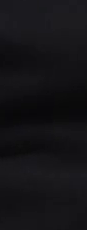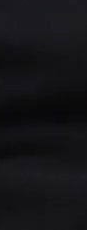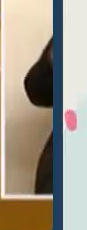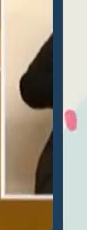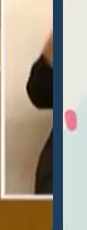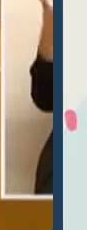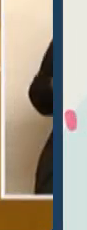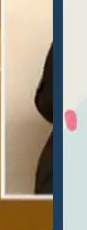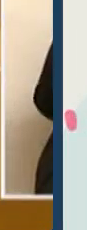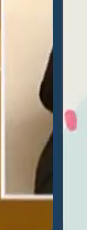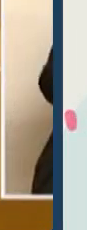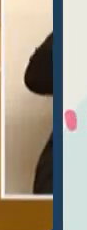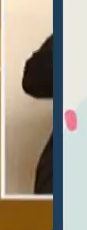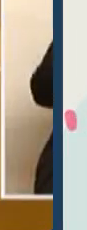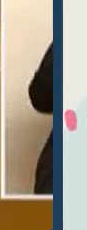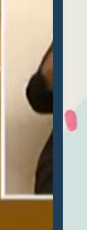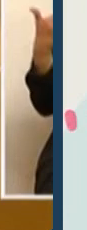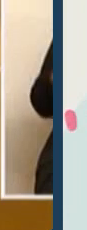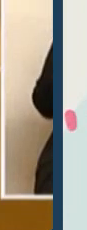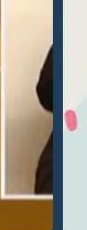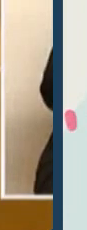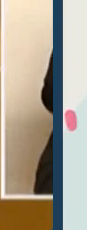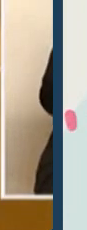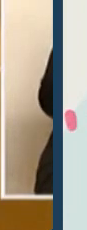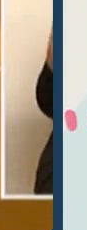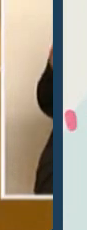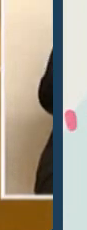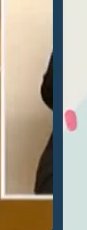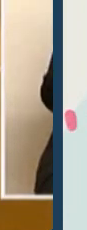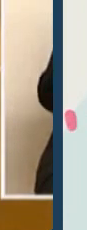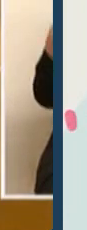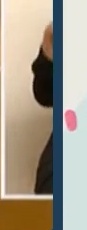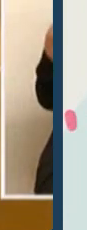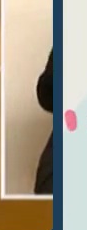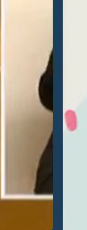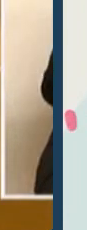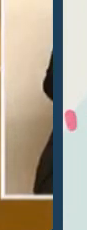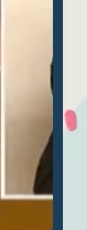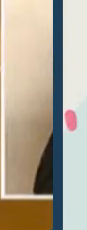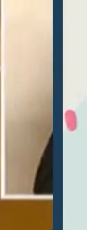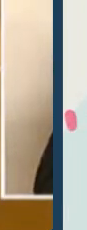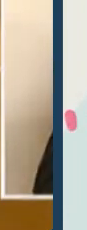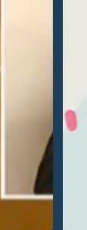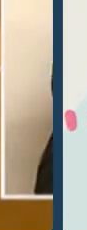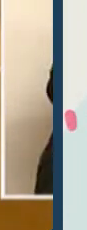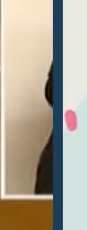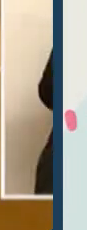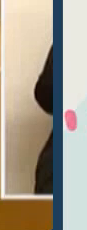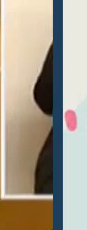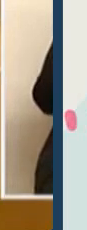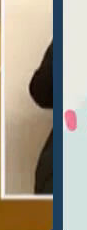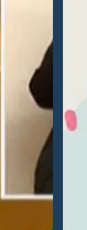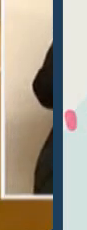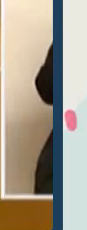llum de Vox i que no poden seure's amb... I dic jo, val, però és que Vox té 300.000 votants